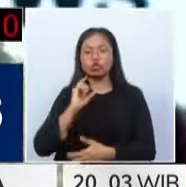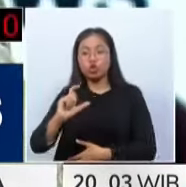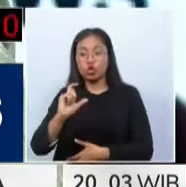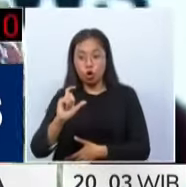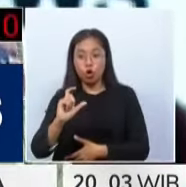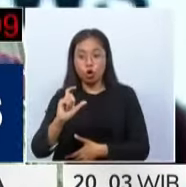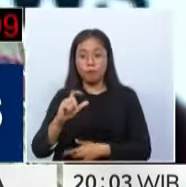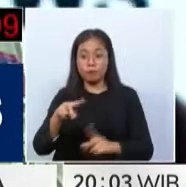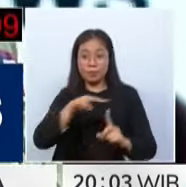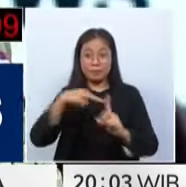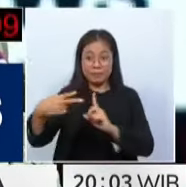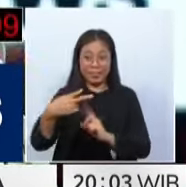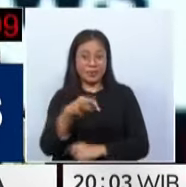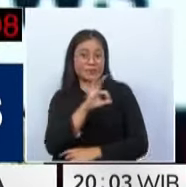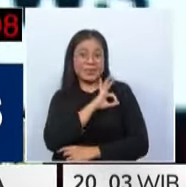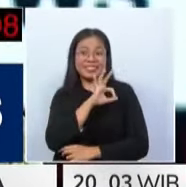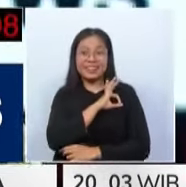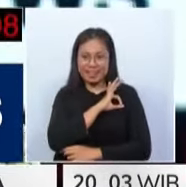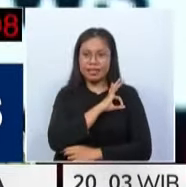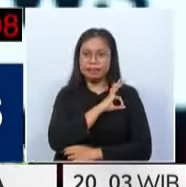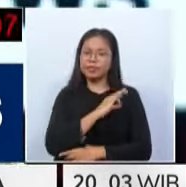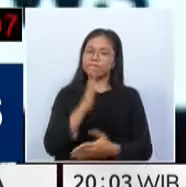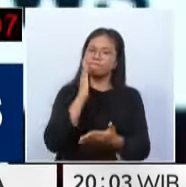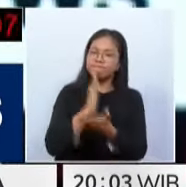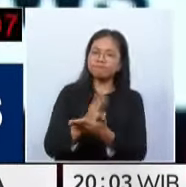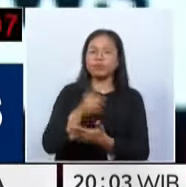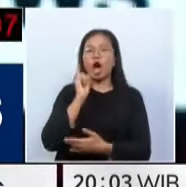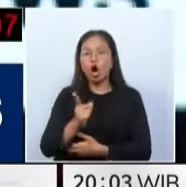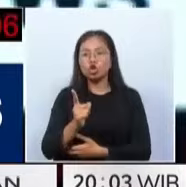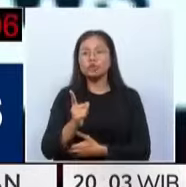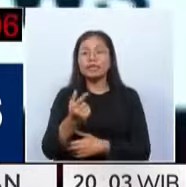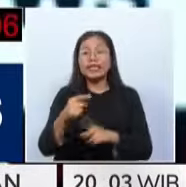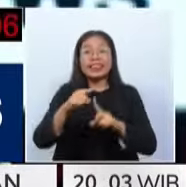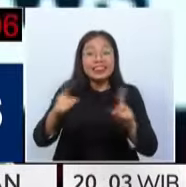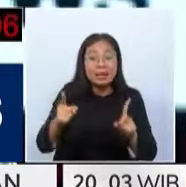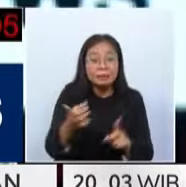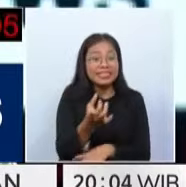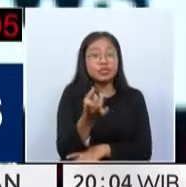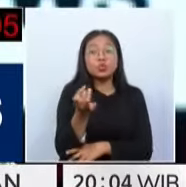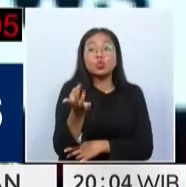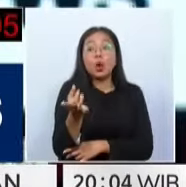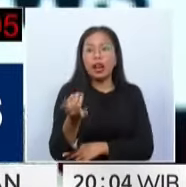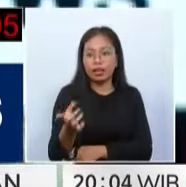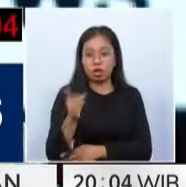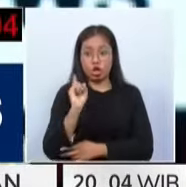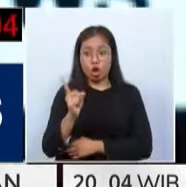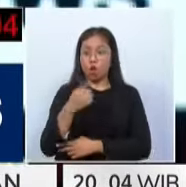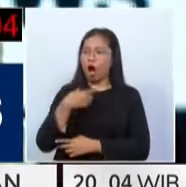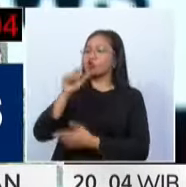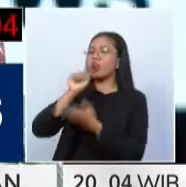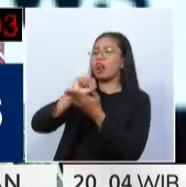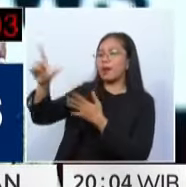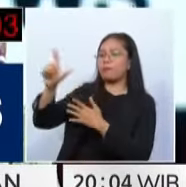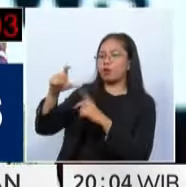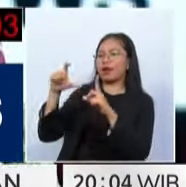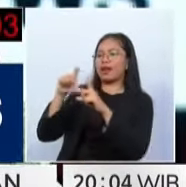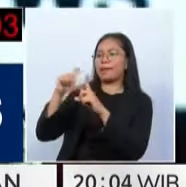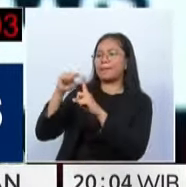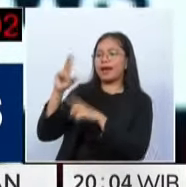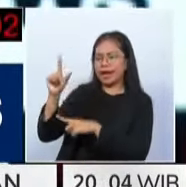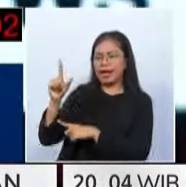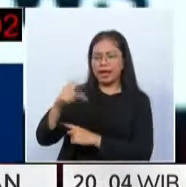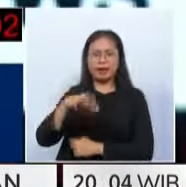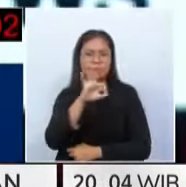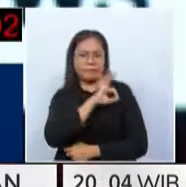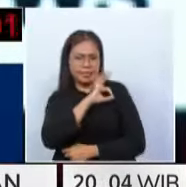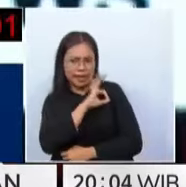maka pemimpin tertinggilah yang harus mengambil keputusan kecuali kita mesti berbicara dengan DPR maka kita akan duduk bersama